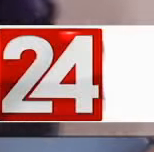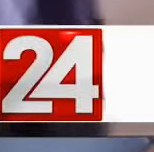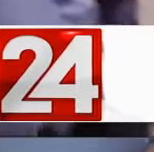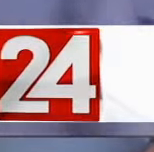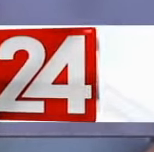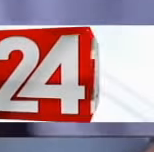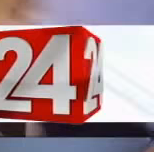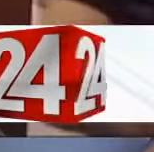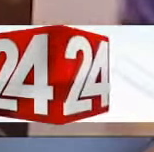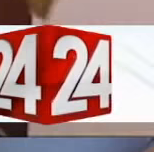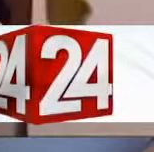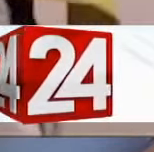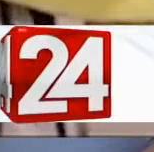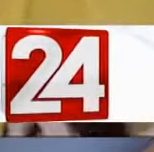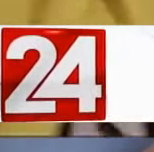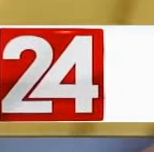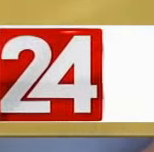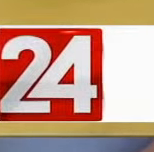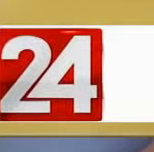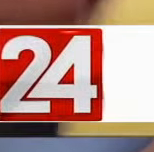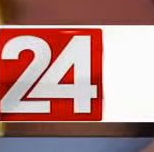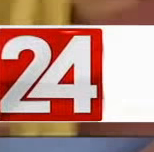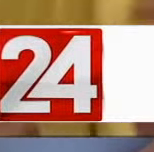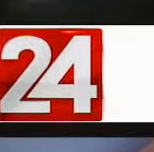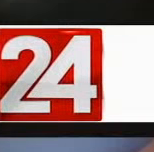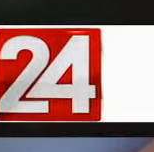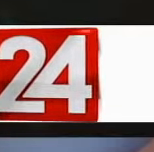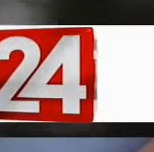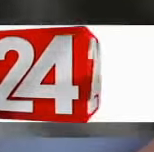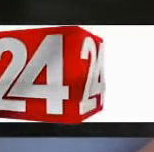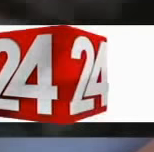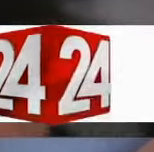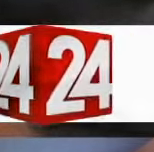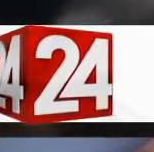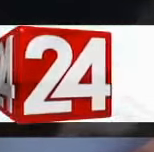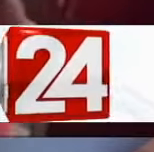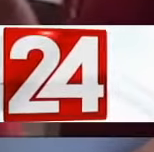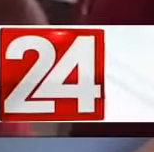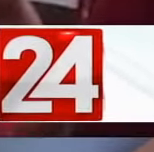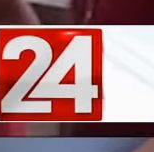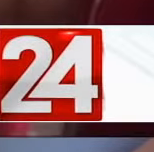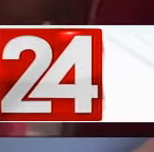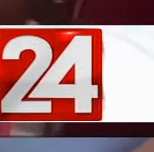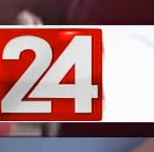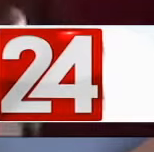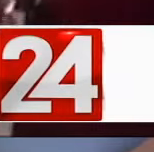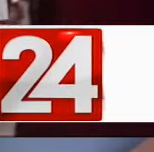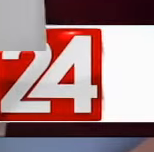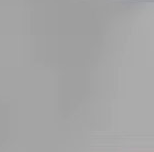Ilang babaeng pinagpapanggap daw ng masahista para maibugaw ng sarili nilang nobyo na bisto.